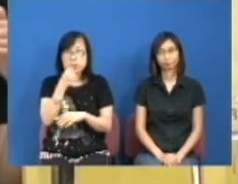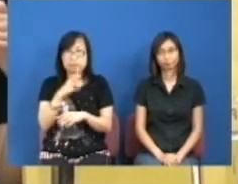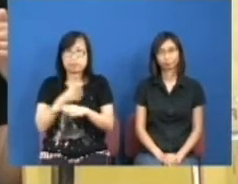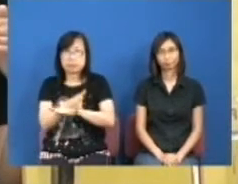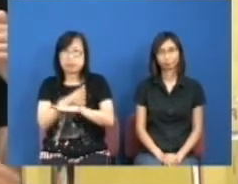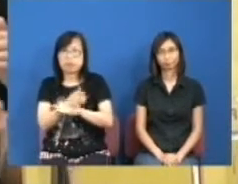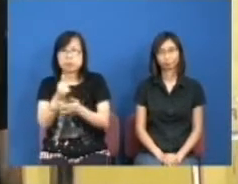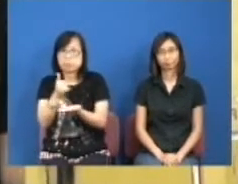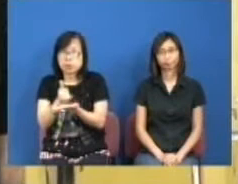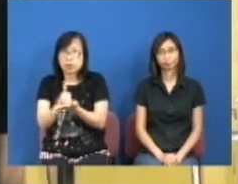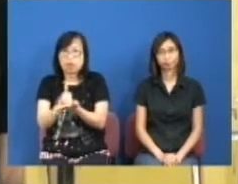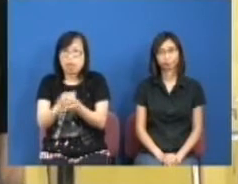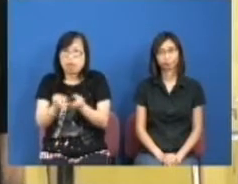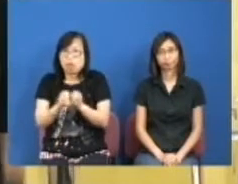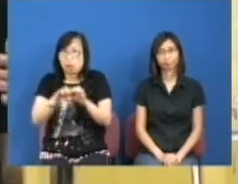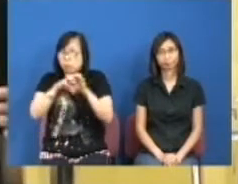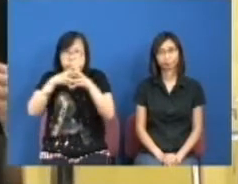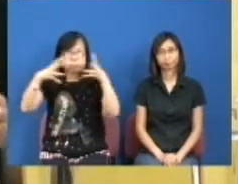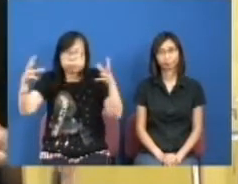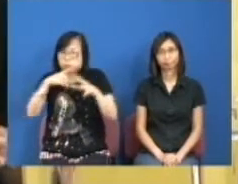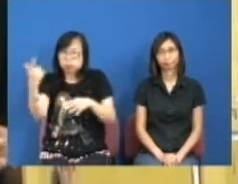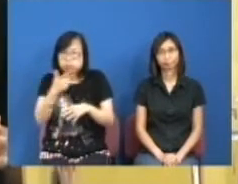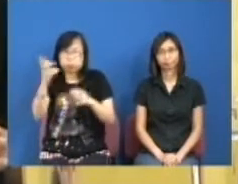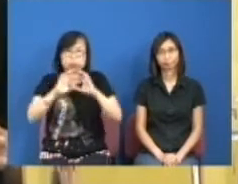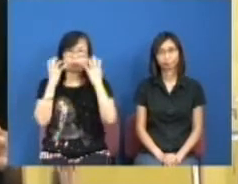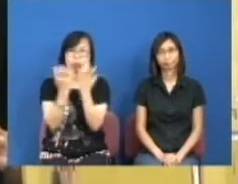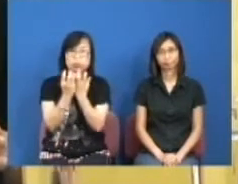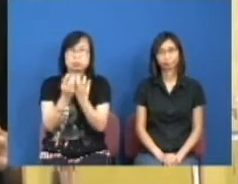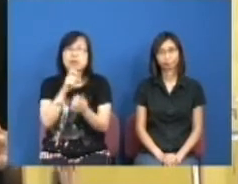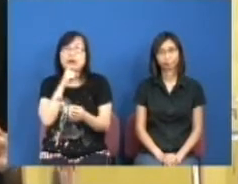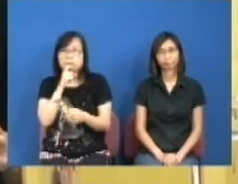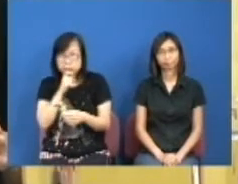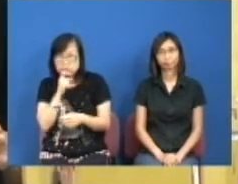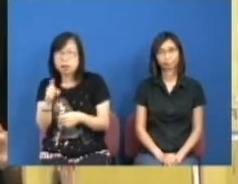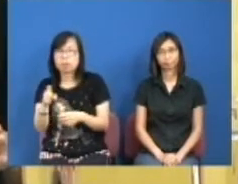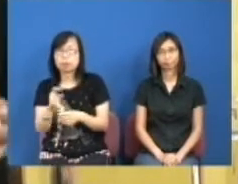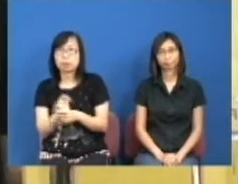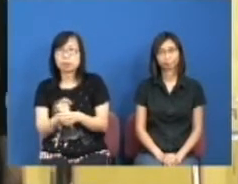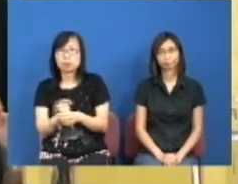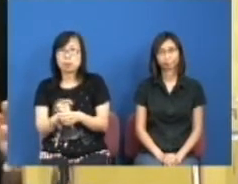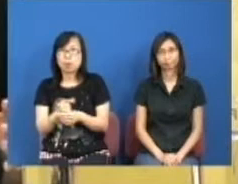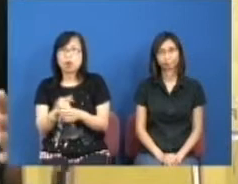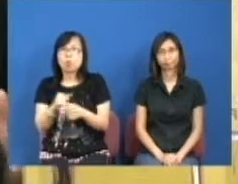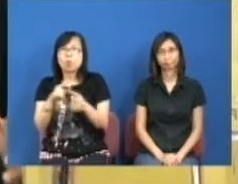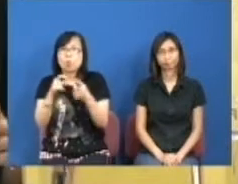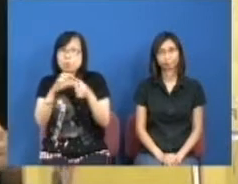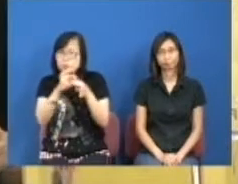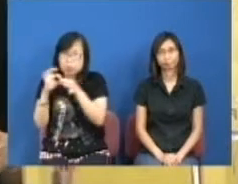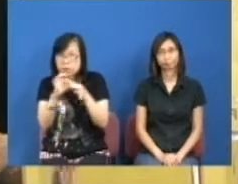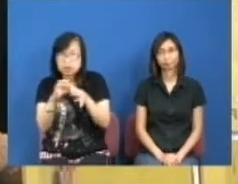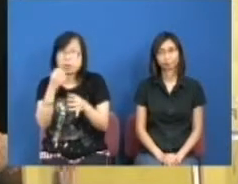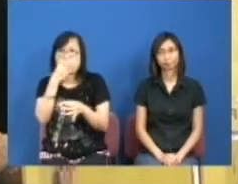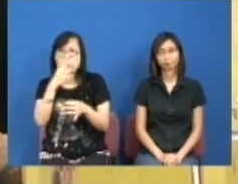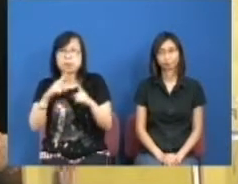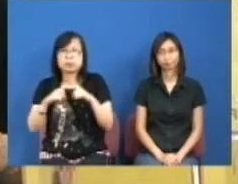社會存在著一大堆組織，但是在另一個層次呢，也都存在著一個維繫著很多香港人